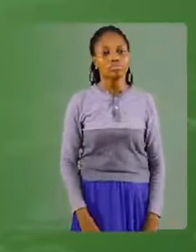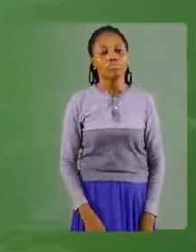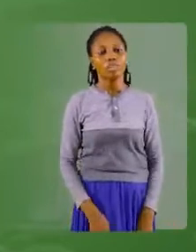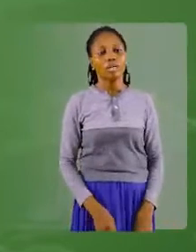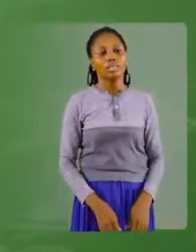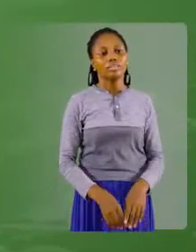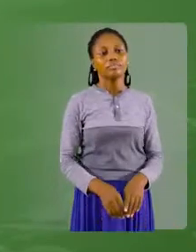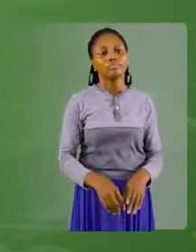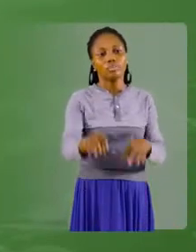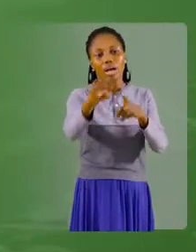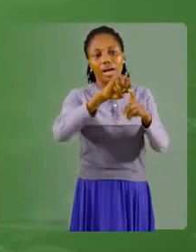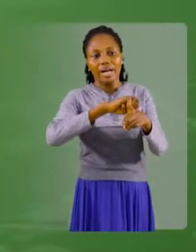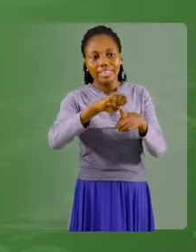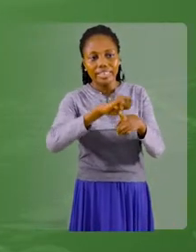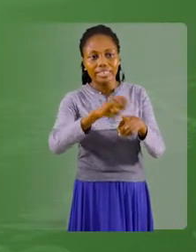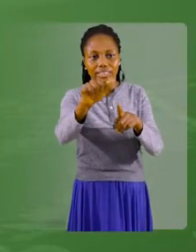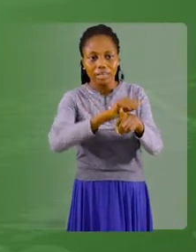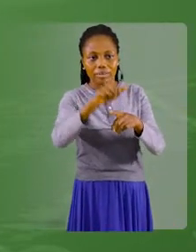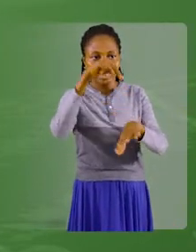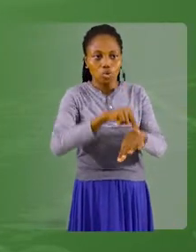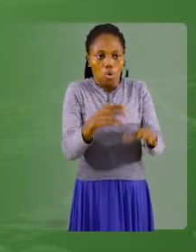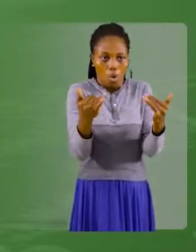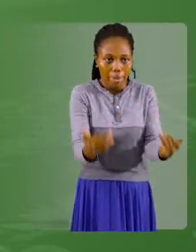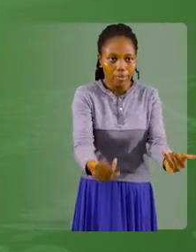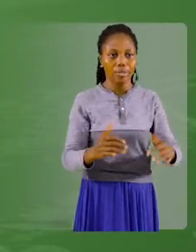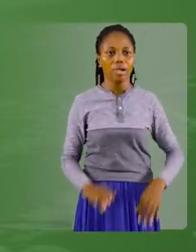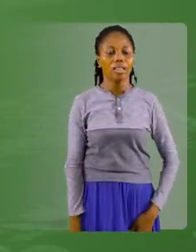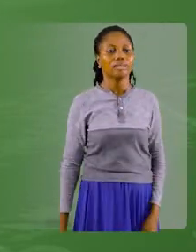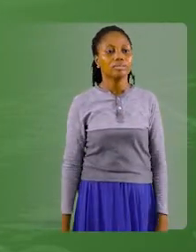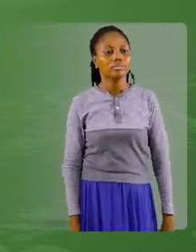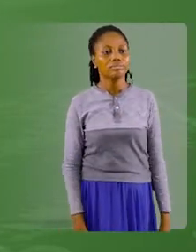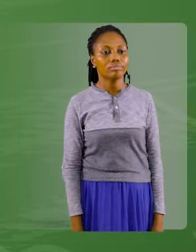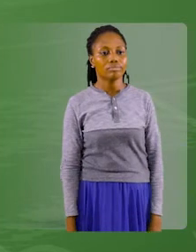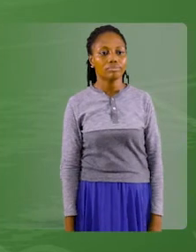passons à un exercice d'application.